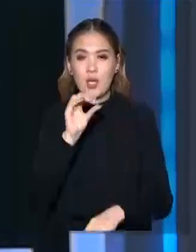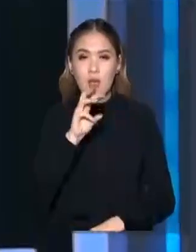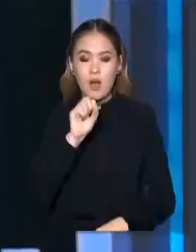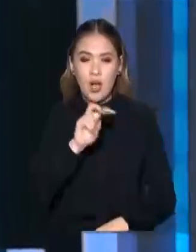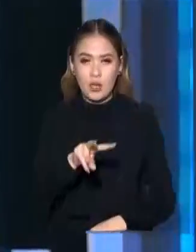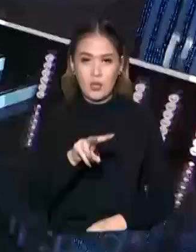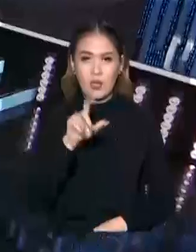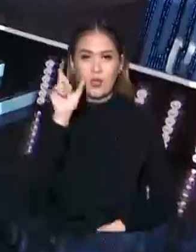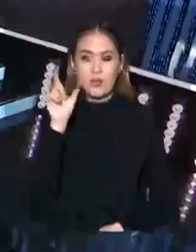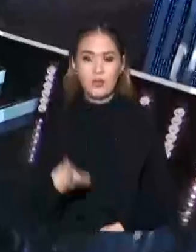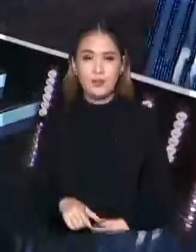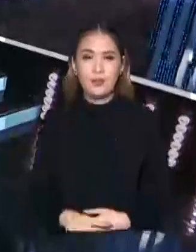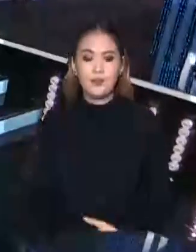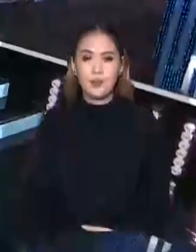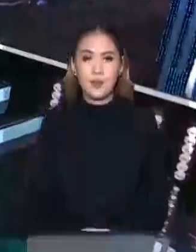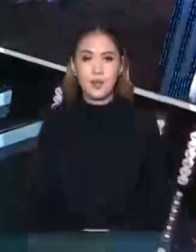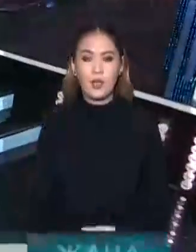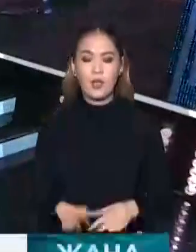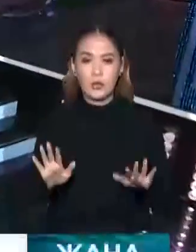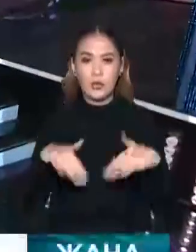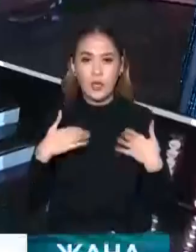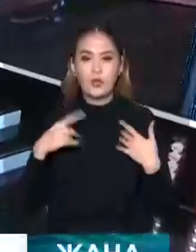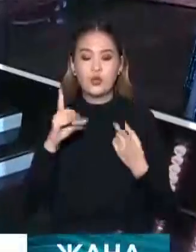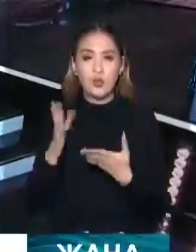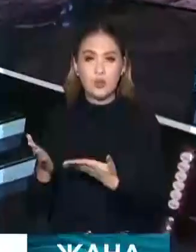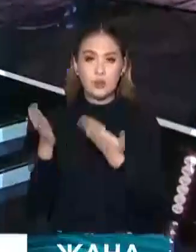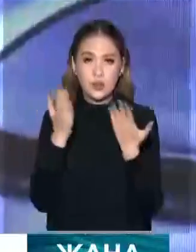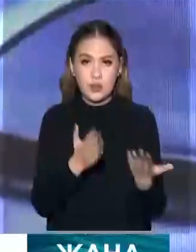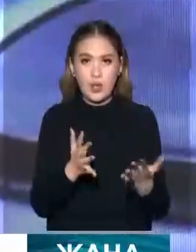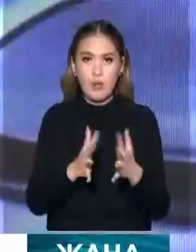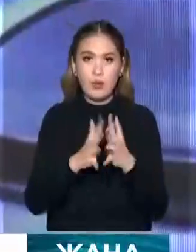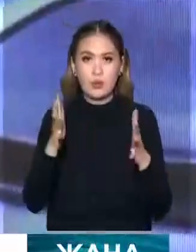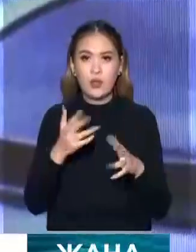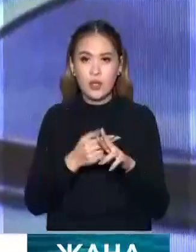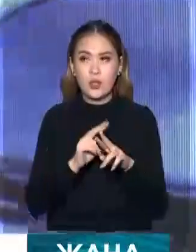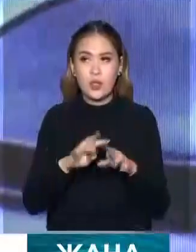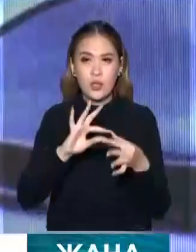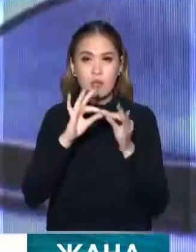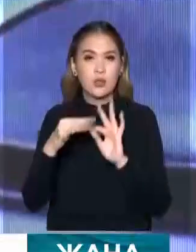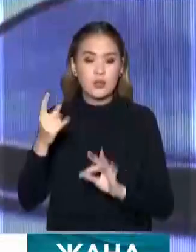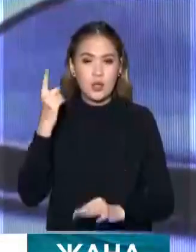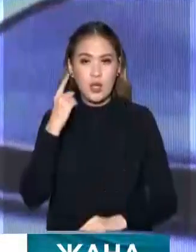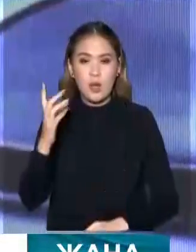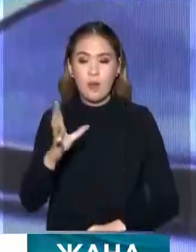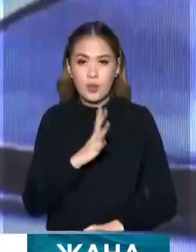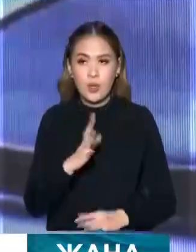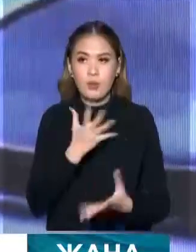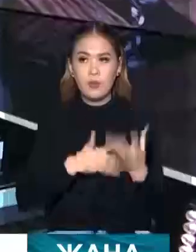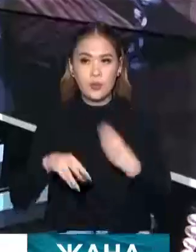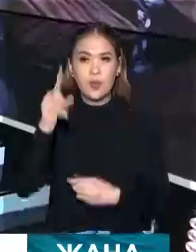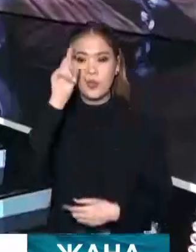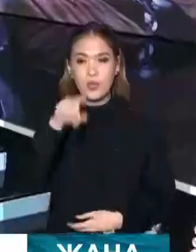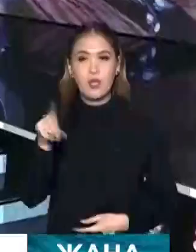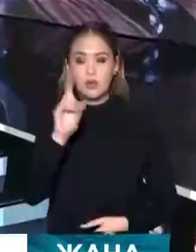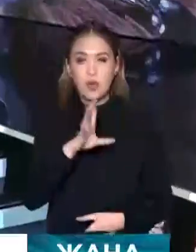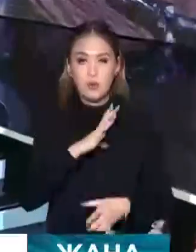мырза келіп отыр. Мейрамбай мырза, уақыт бөліп студиямызға келгеніңізге көп рахмет. Енді жаңаған ақпарат тыңдап өттіңіз. Енді біз білеміз, бұған дейінгі